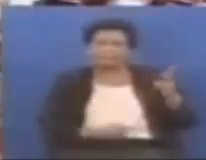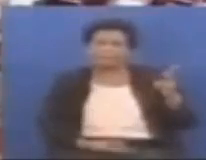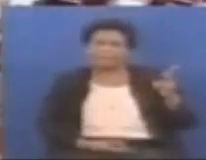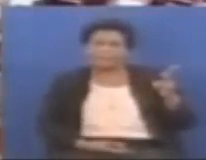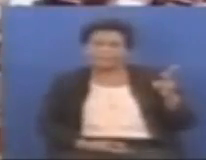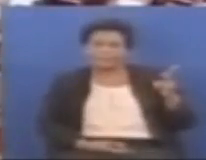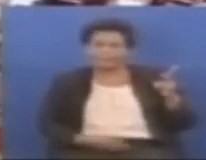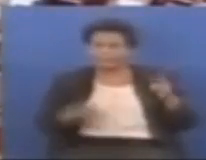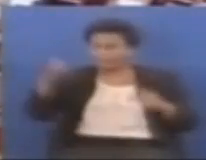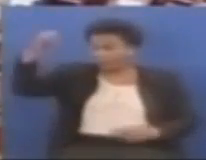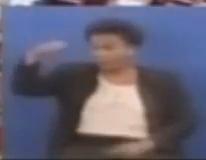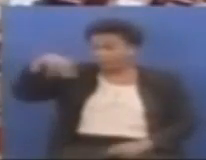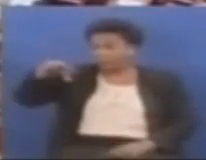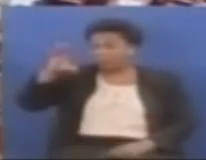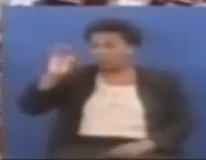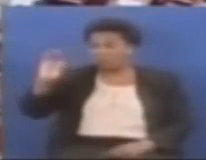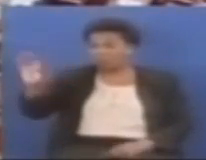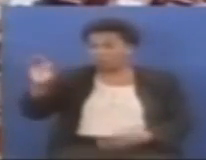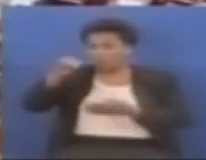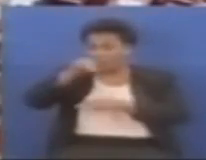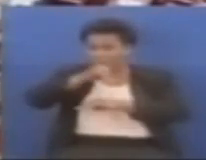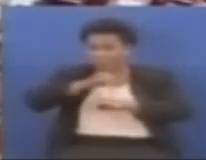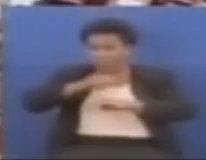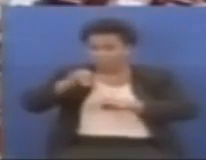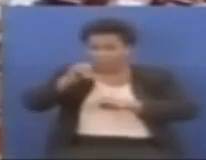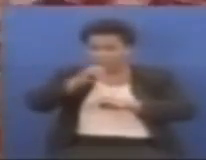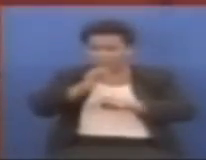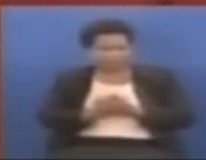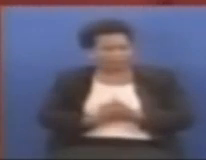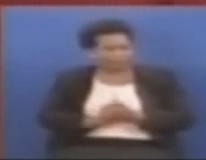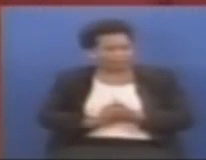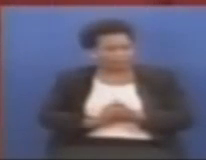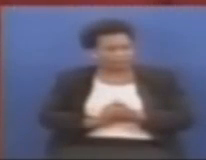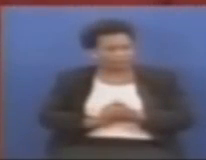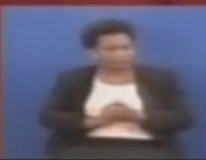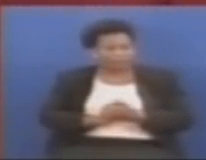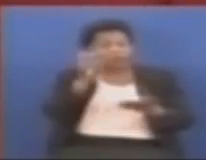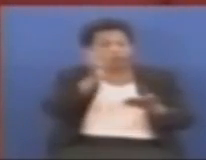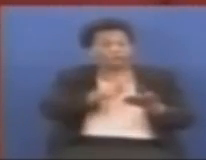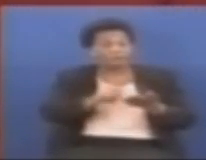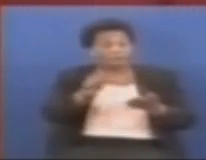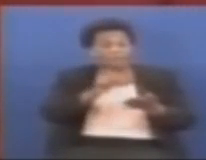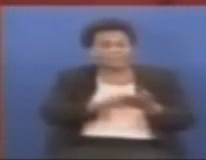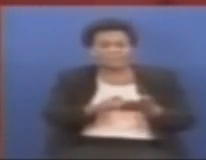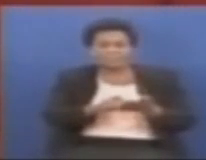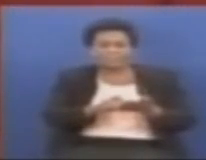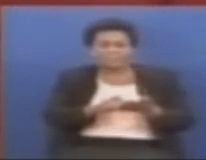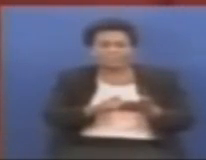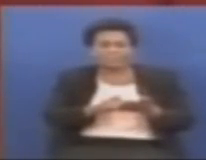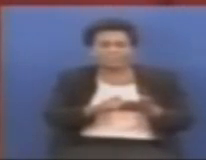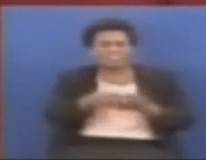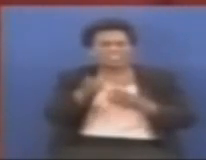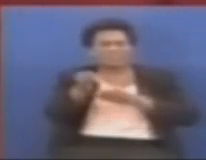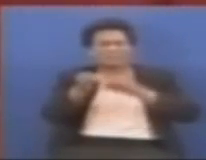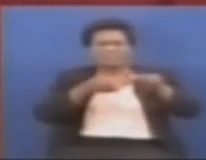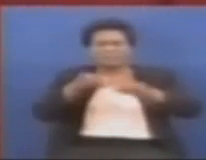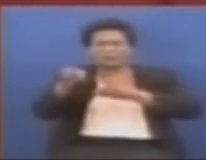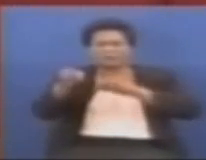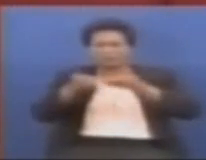Tabora Manispaa jengo la halmashauri limechakaa sana mpaka linavuja. Sehemu nyingi